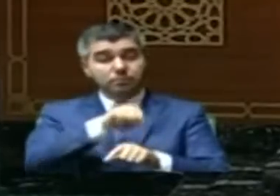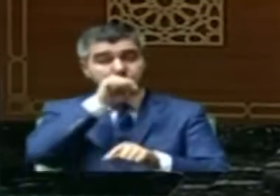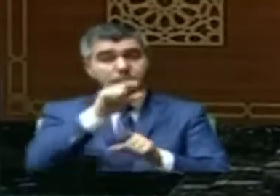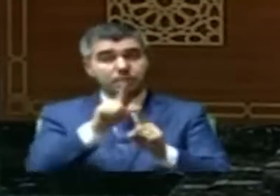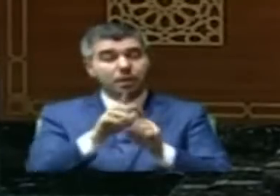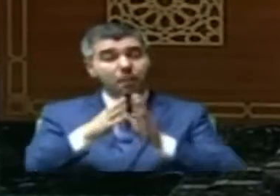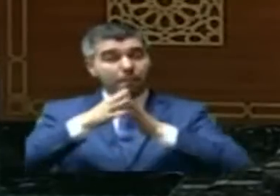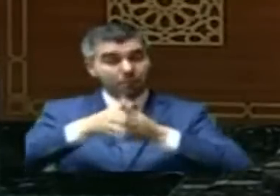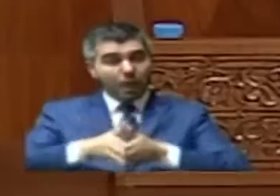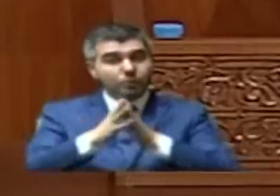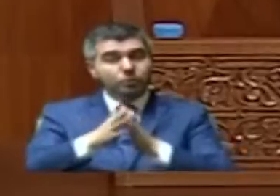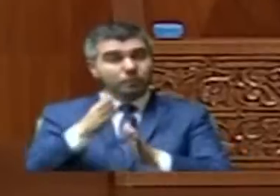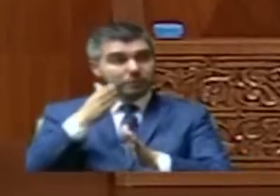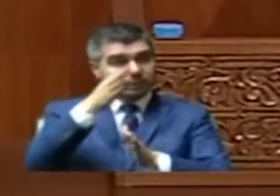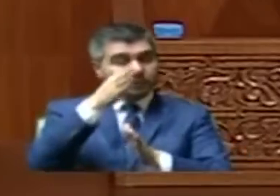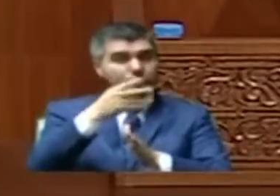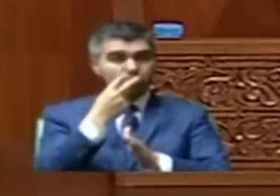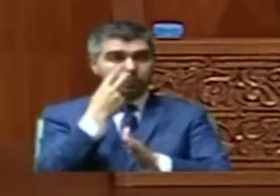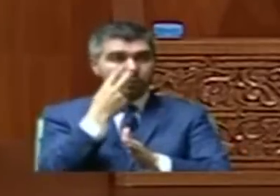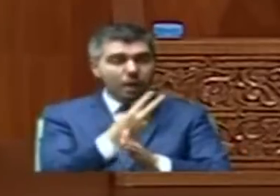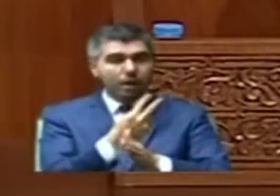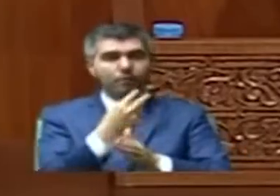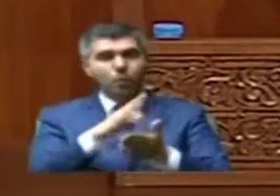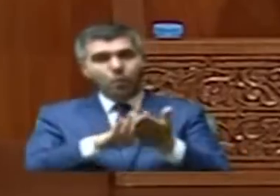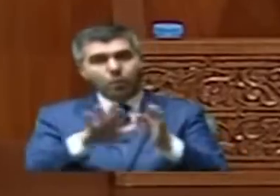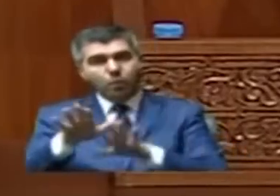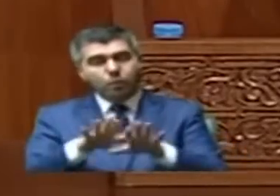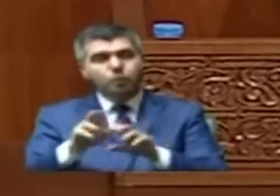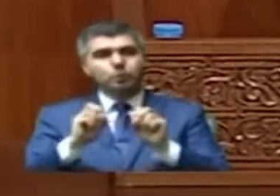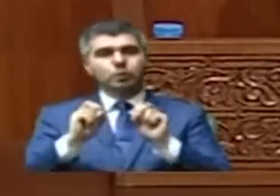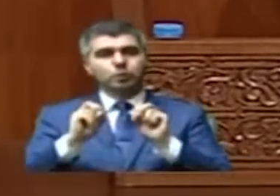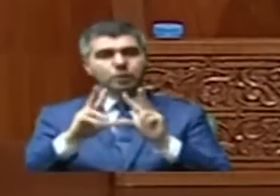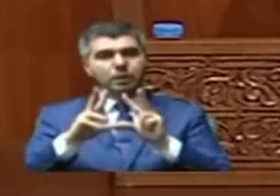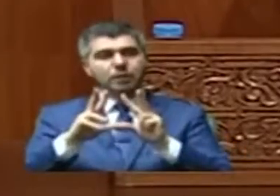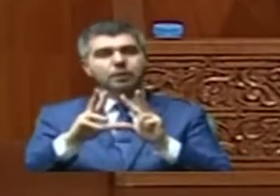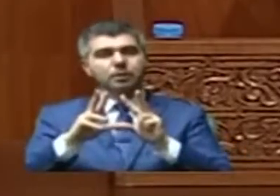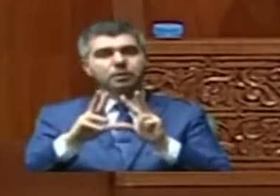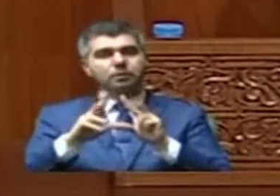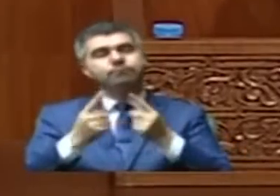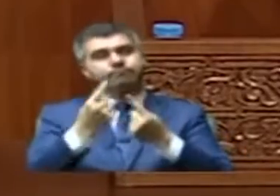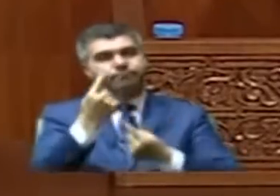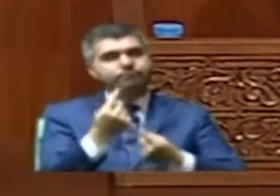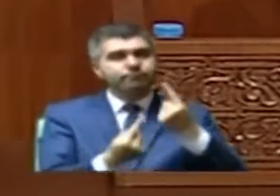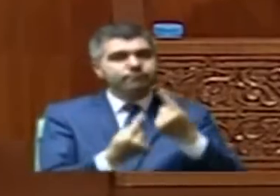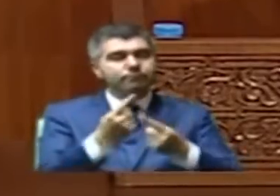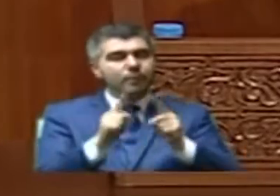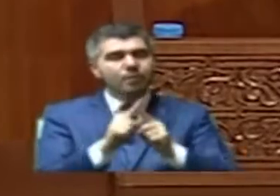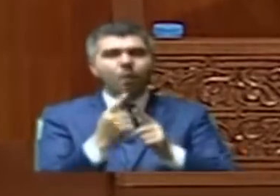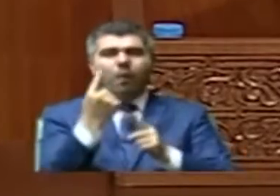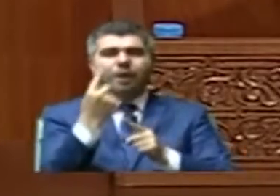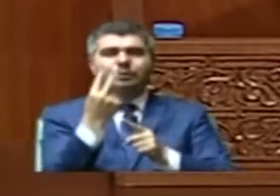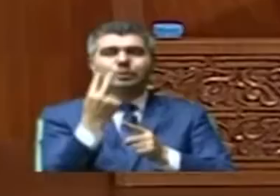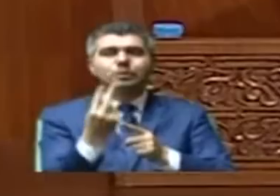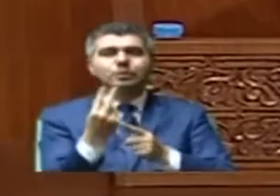للموانئ باش تعرفوا على الإجراءات وعلى السهولة ديالها وعلى اليسر ديالها، صحيح أنه أحياناً وقعت حادثة أو